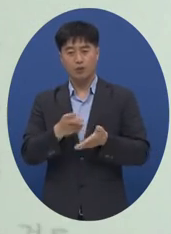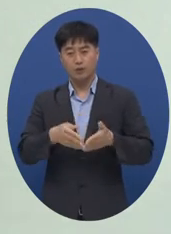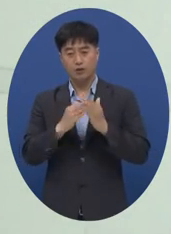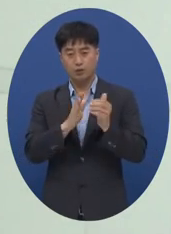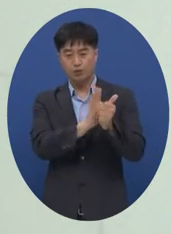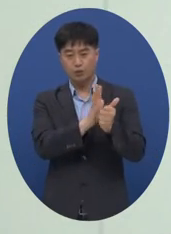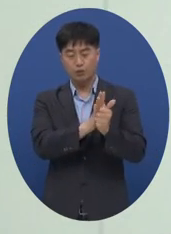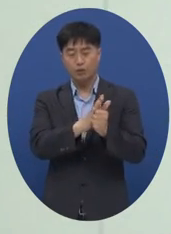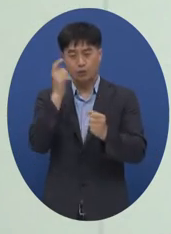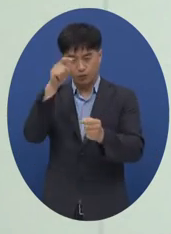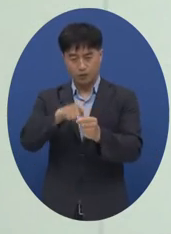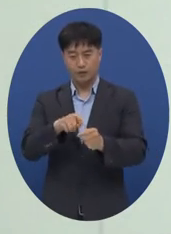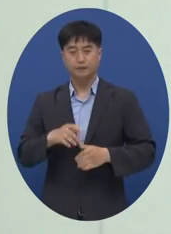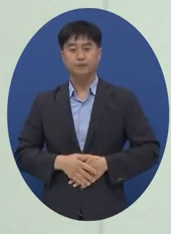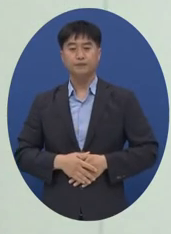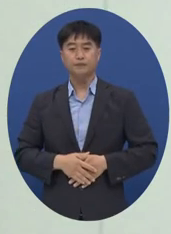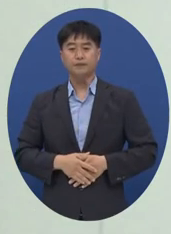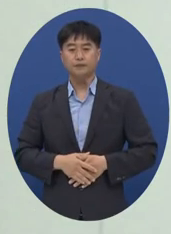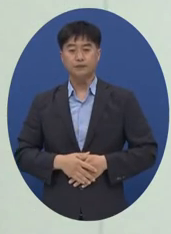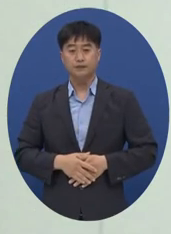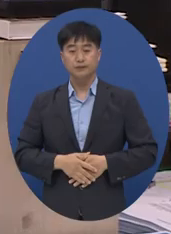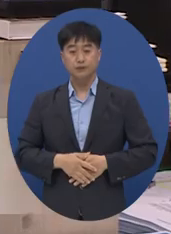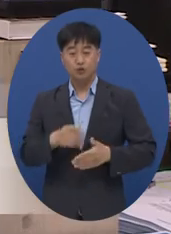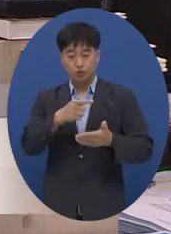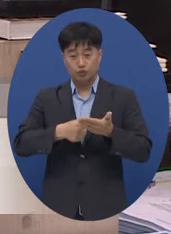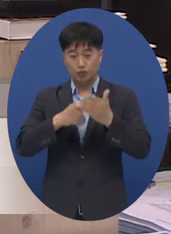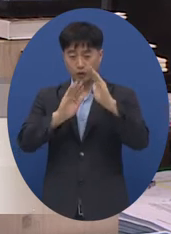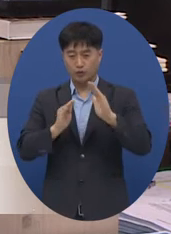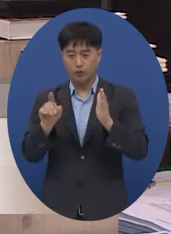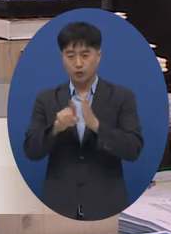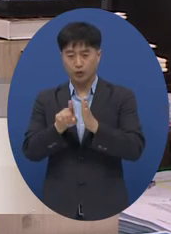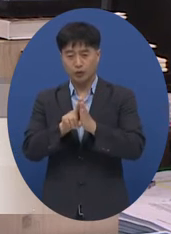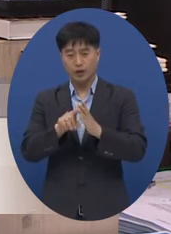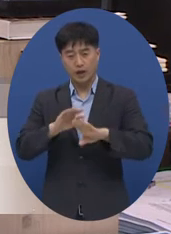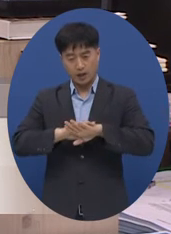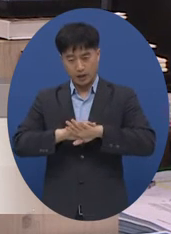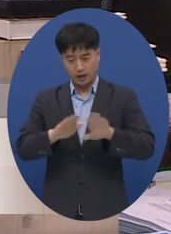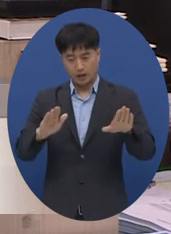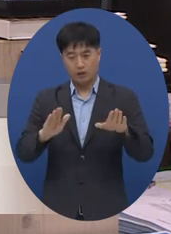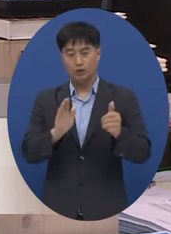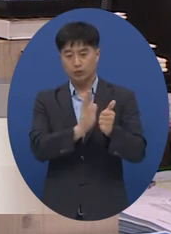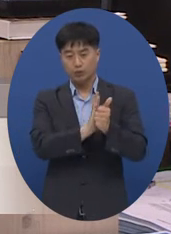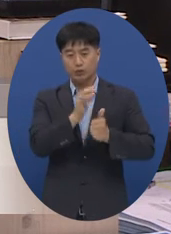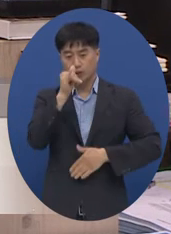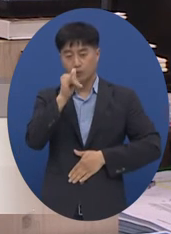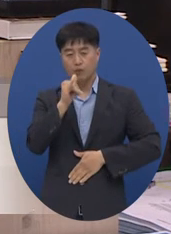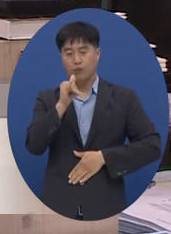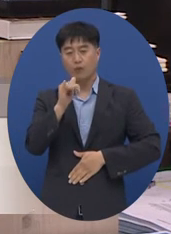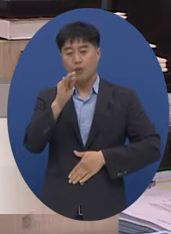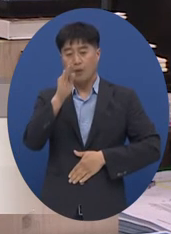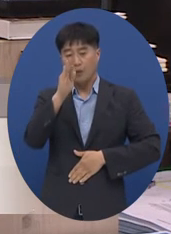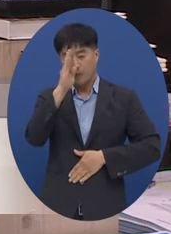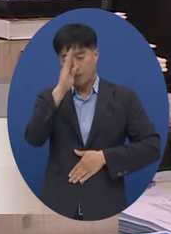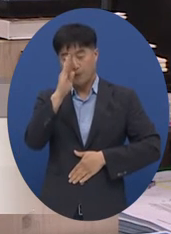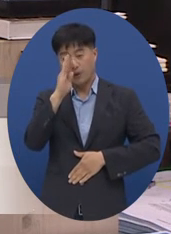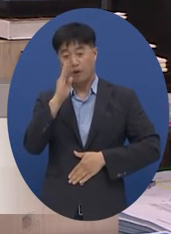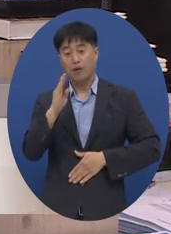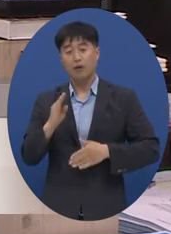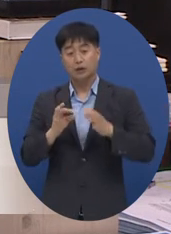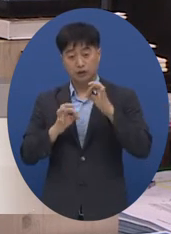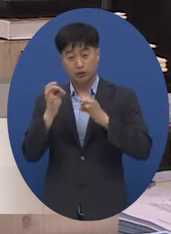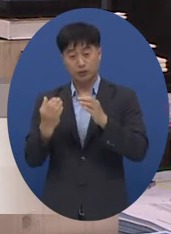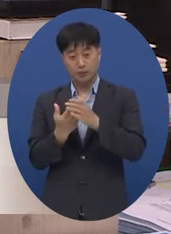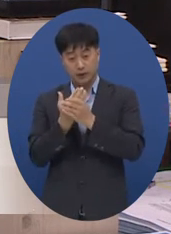개정에도 도움되게끔 하는 게 취지입니다. 그 수술 과정 불신을 좀 더 해소하는 데 기여를 할 수 있고 또